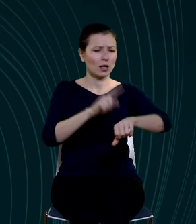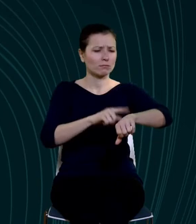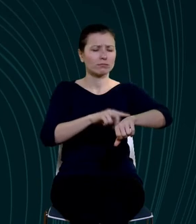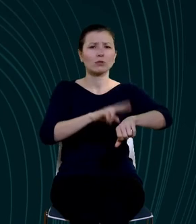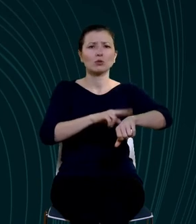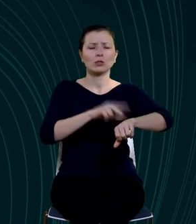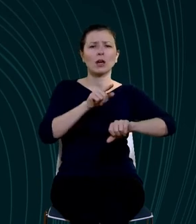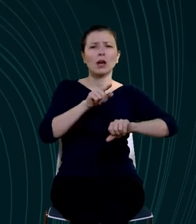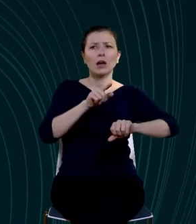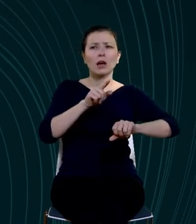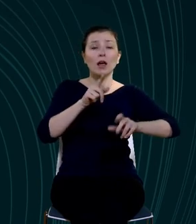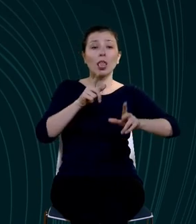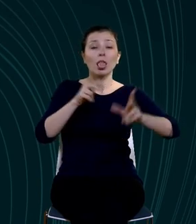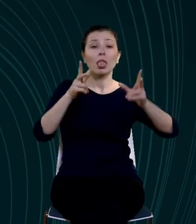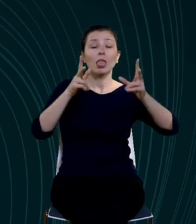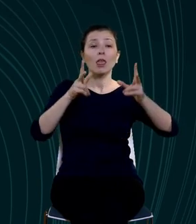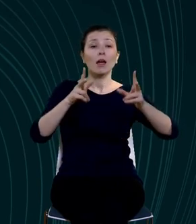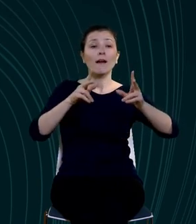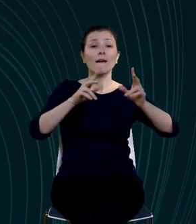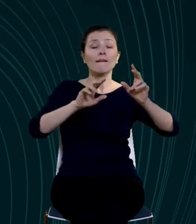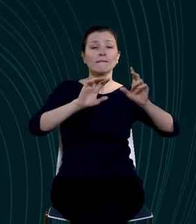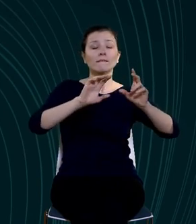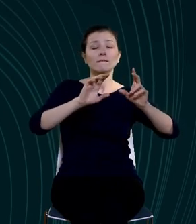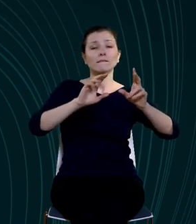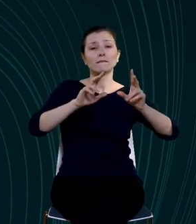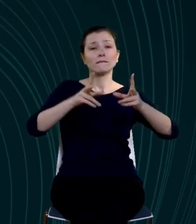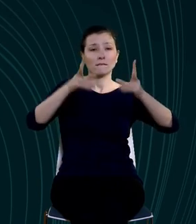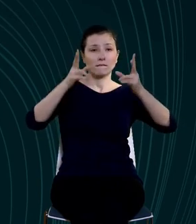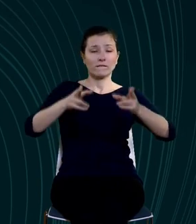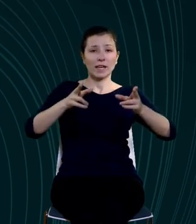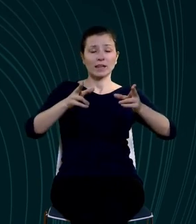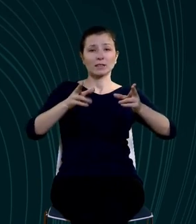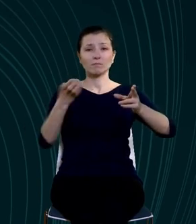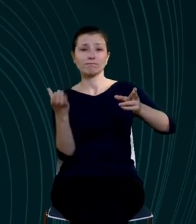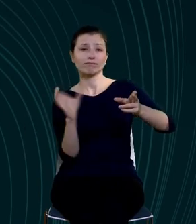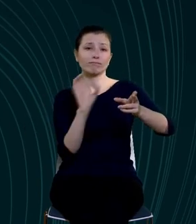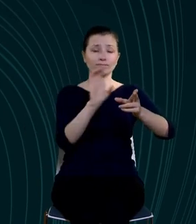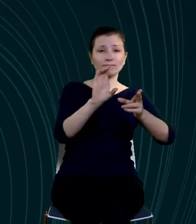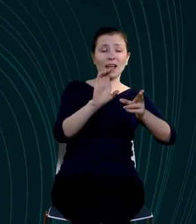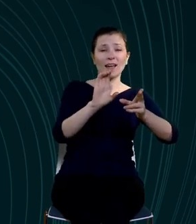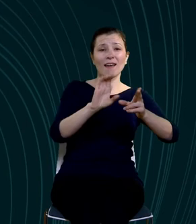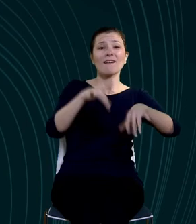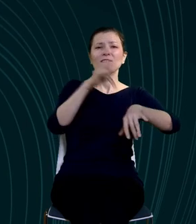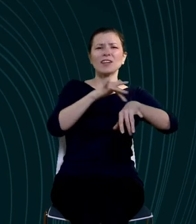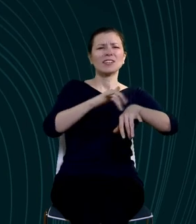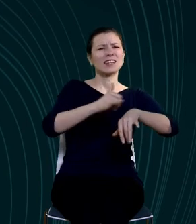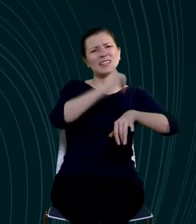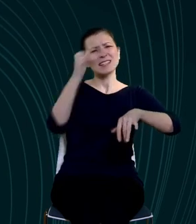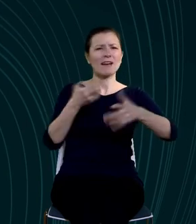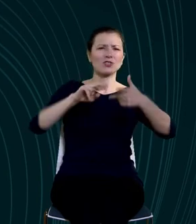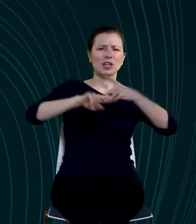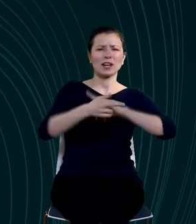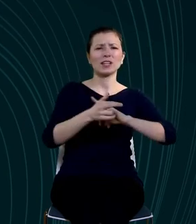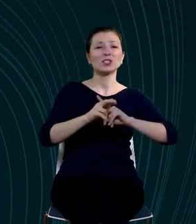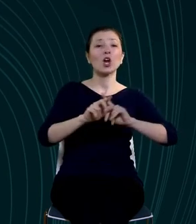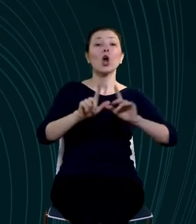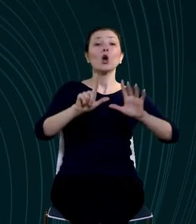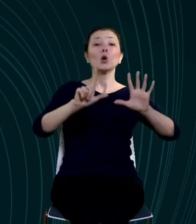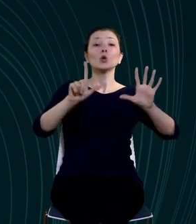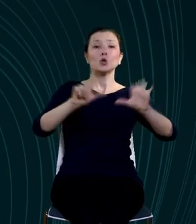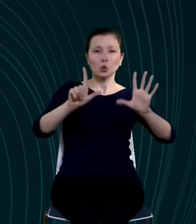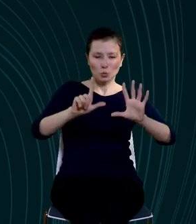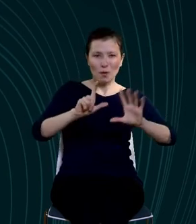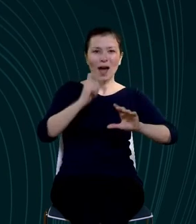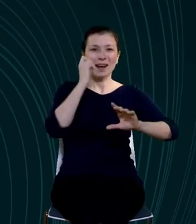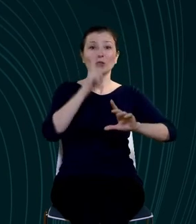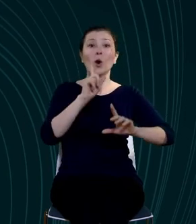na wykres nanosimy wyniki zarejestrowane zawsze o 7 rano, ale w kolejnych dniach. W